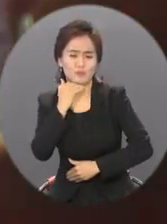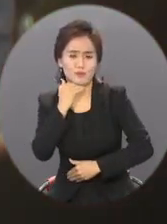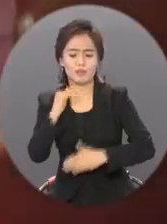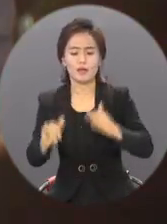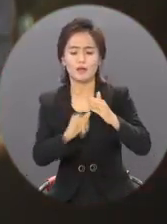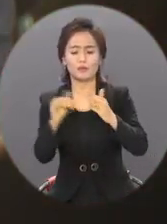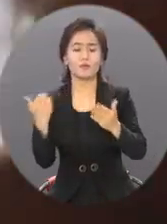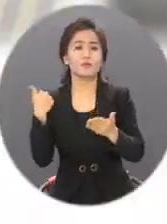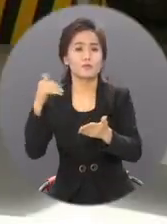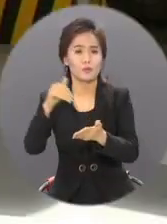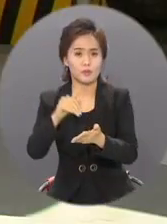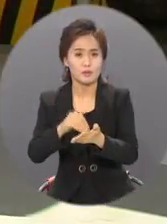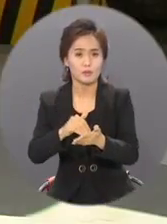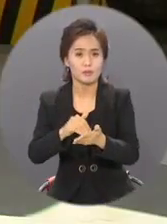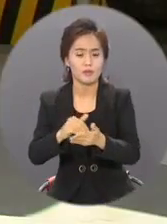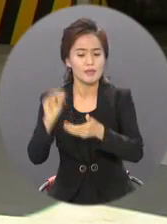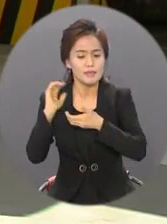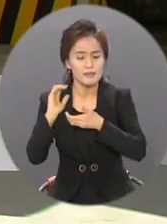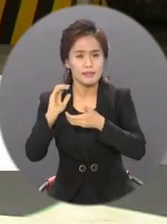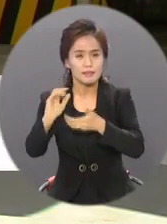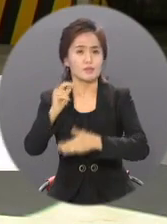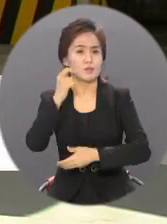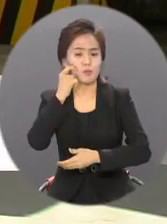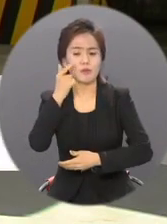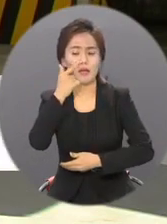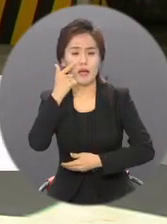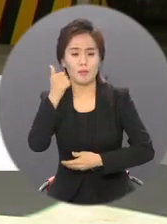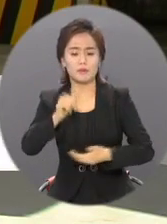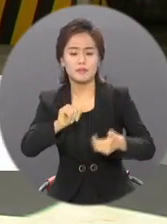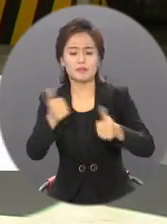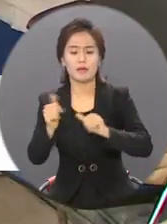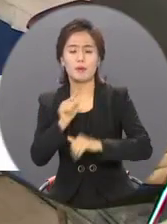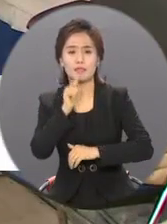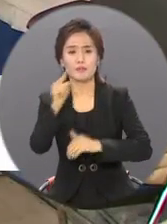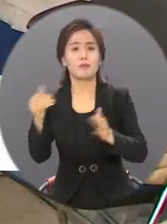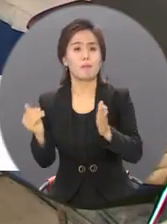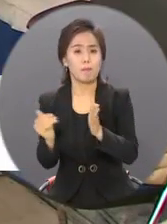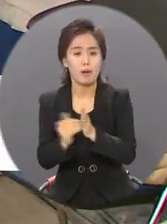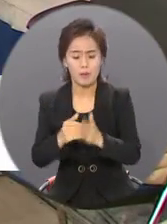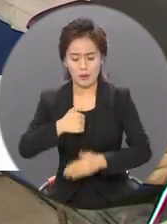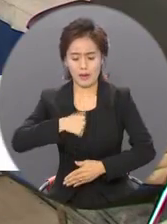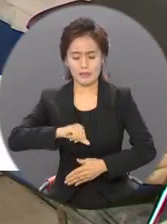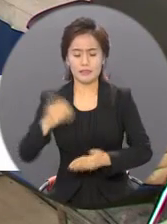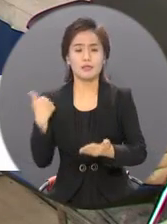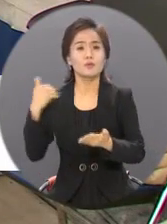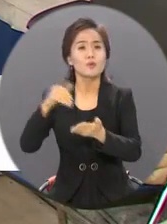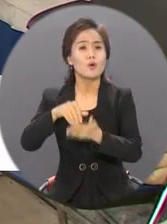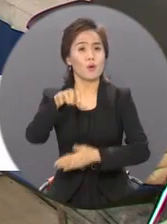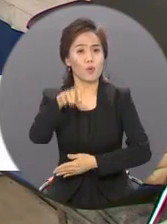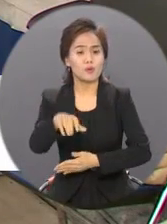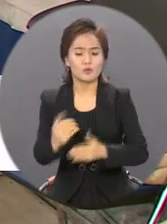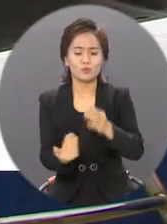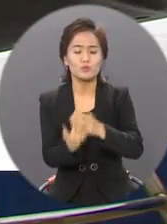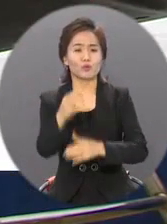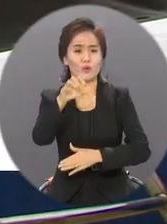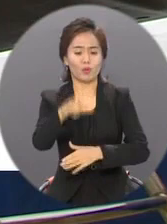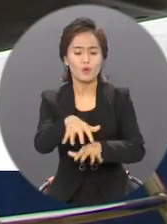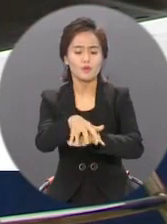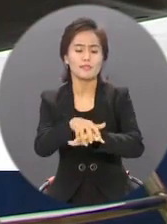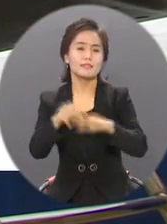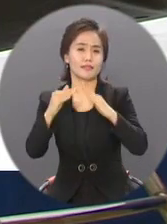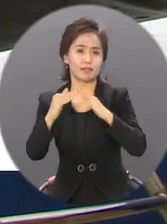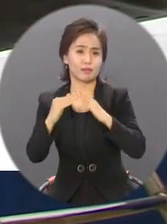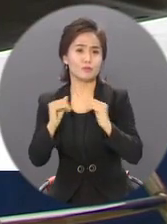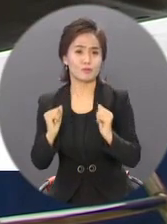돌아왔습니다 장례를 치르지 못한 아버지의 사망 신고를 마치고 아들이 돌아온 곳은 붕괴사고 현장 텐트